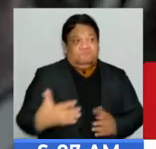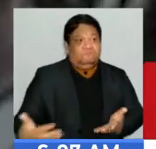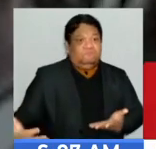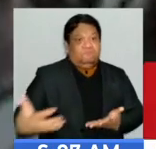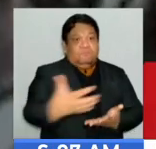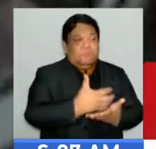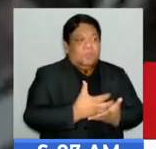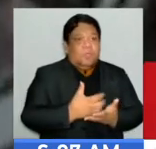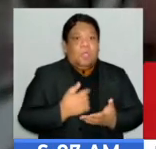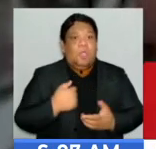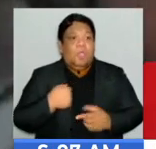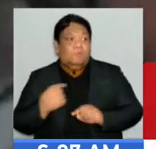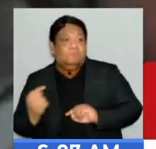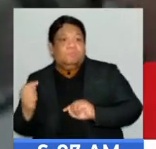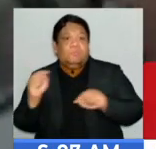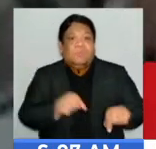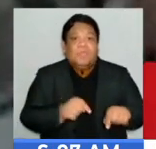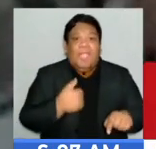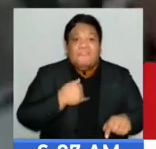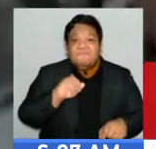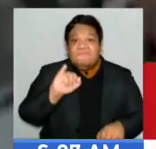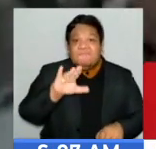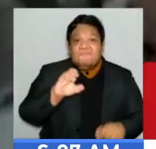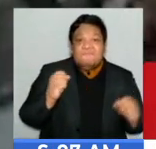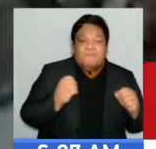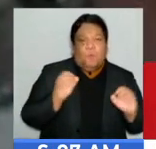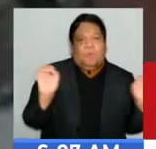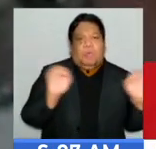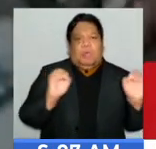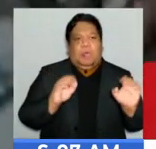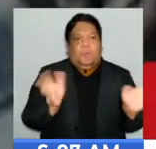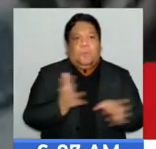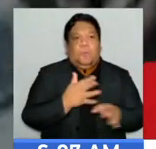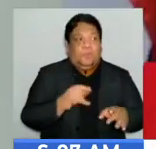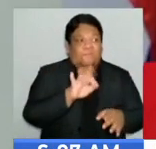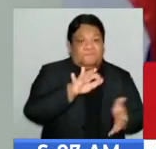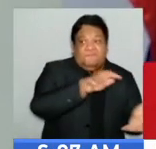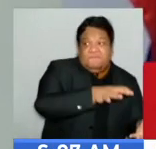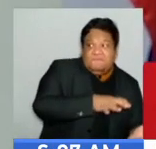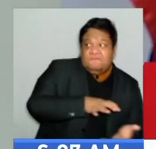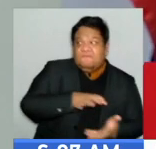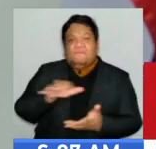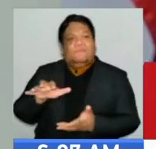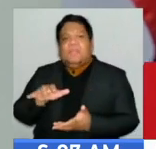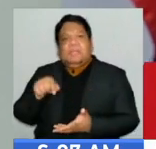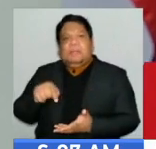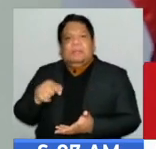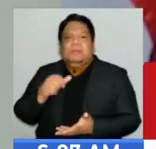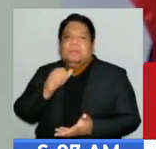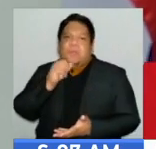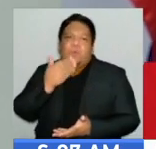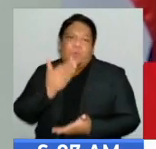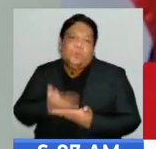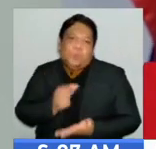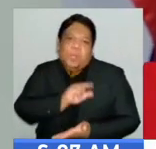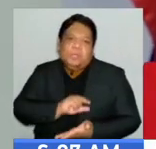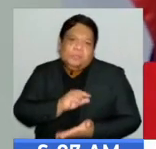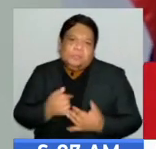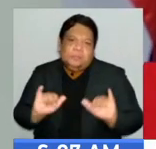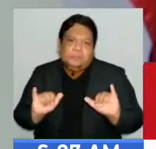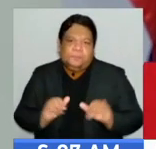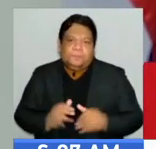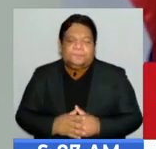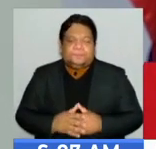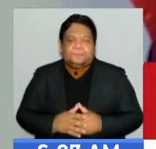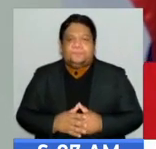nila dito kahit ano pa pag nilagay mo yung sa post harvest facility masuma na rin ang quality non direktiba yan ng ating pangulo na magkaroon ng mas